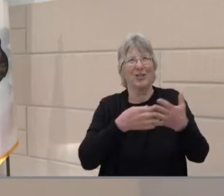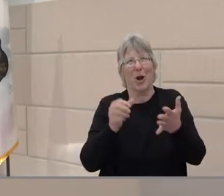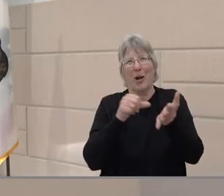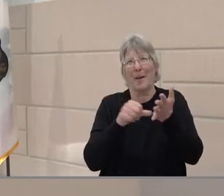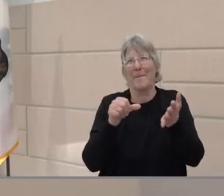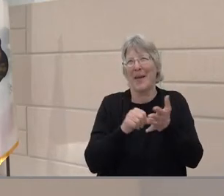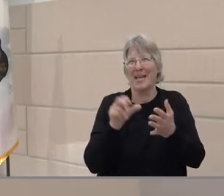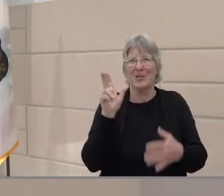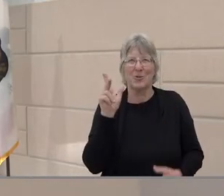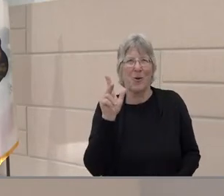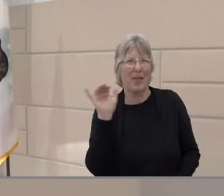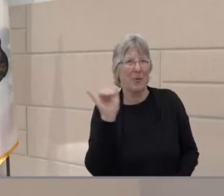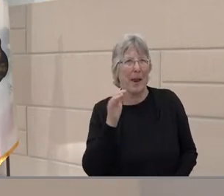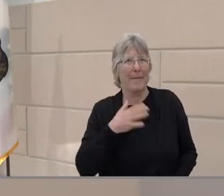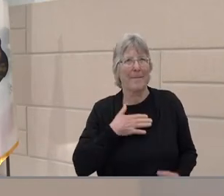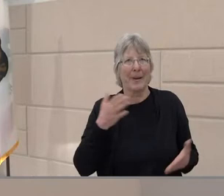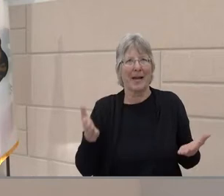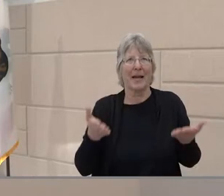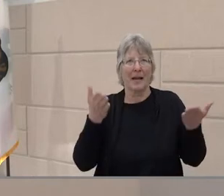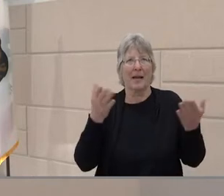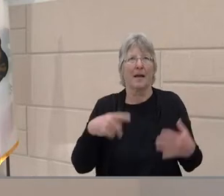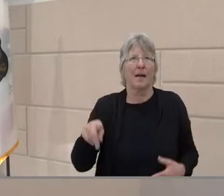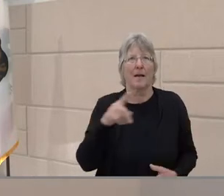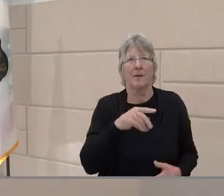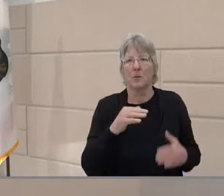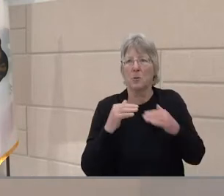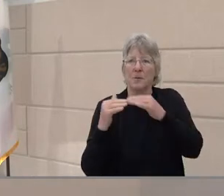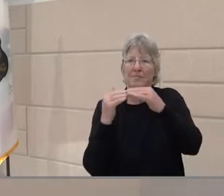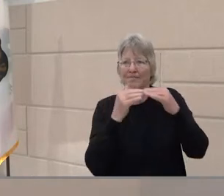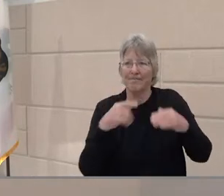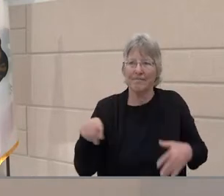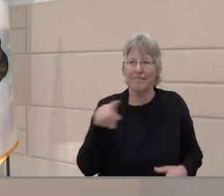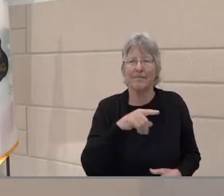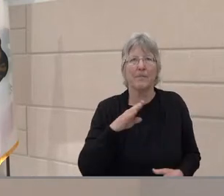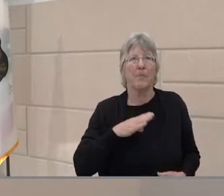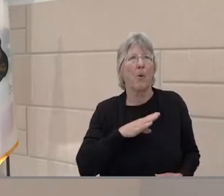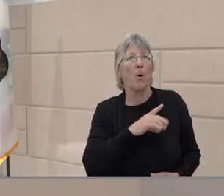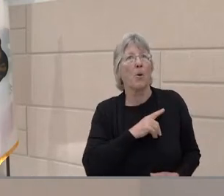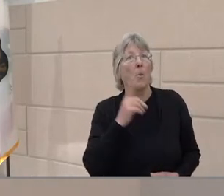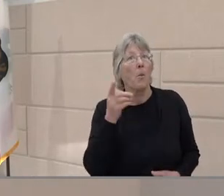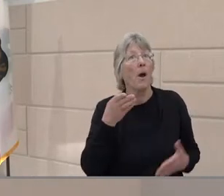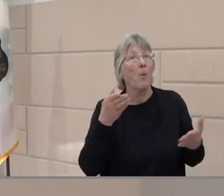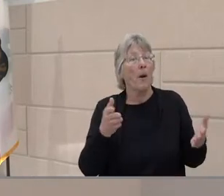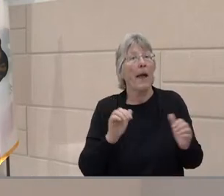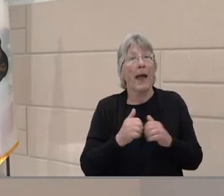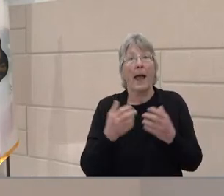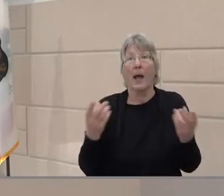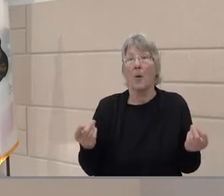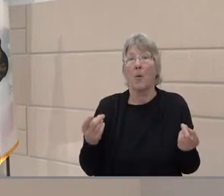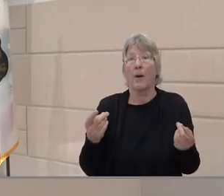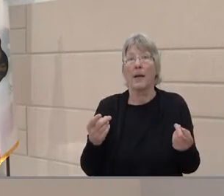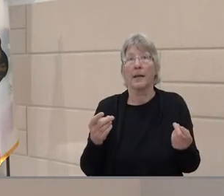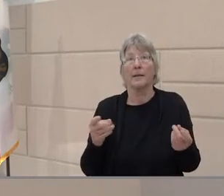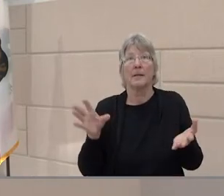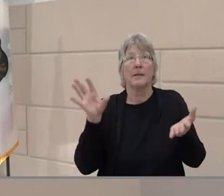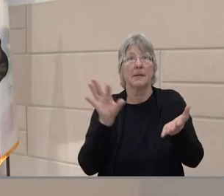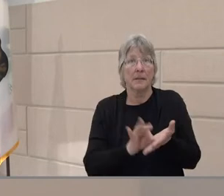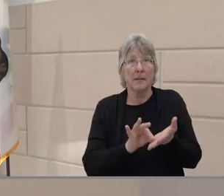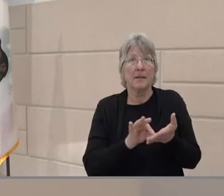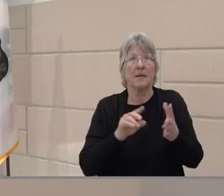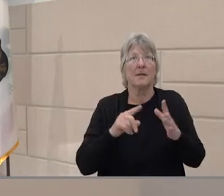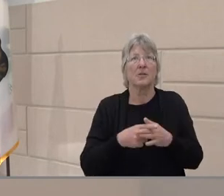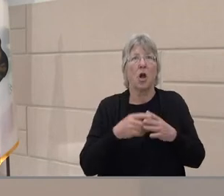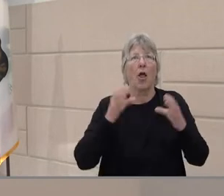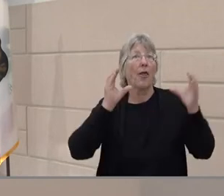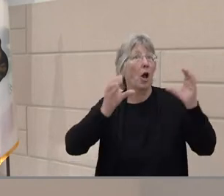ចាត់ចែងប្រតិវិការផងដូច្នេះខ្ញុំយល់ស្នើសុំប្រាប់ថាអ្វីមួយដែលយើ